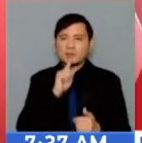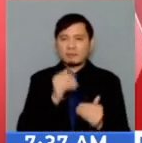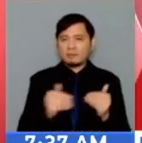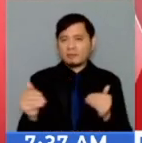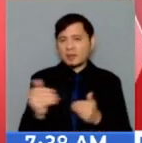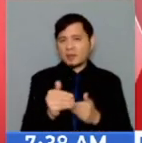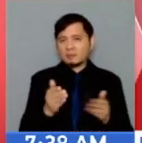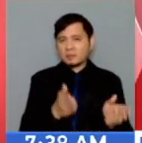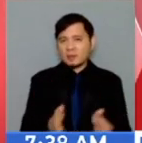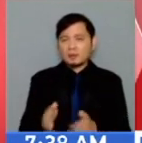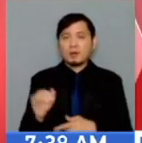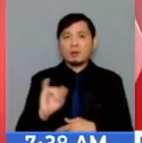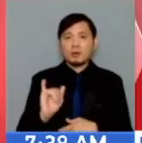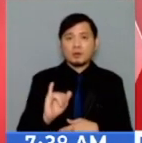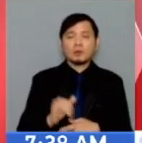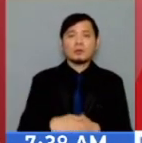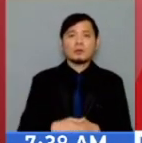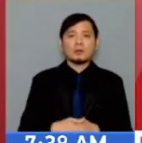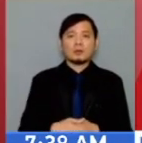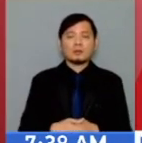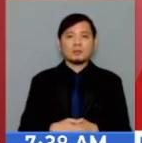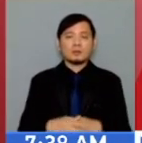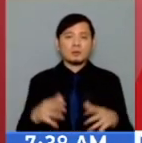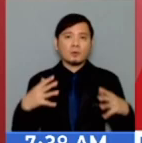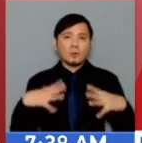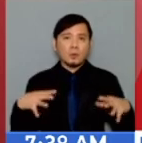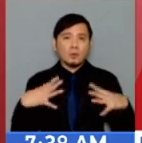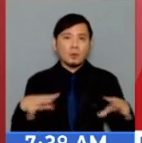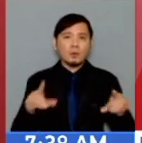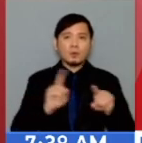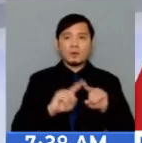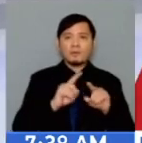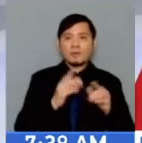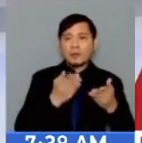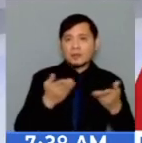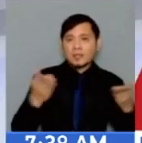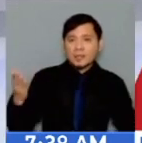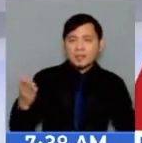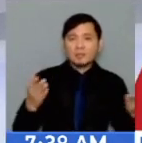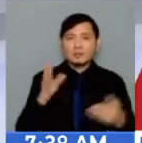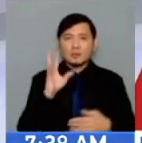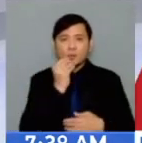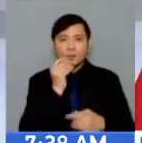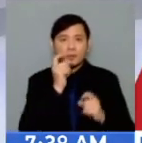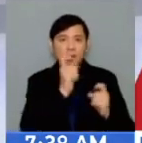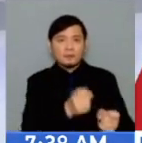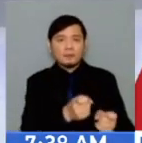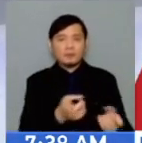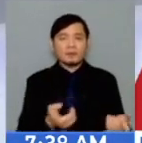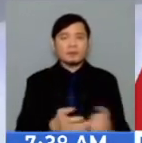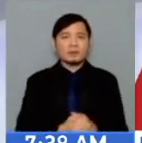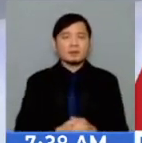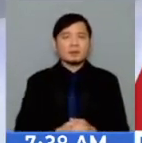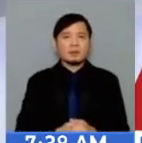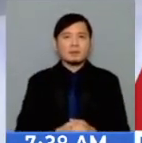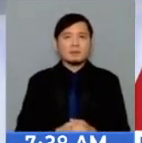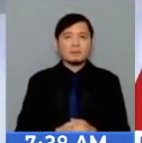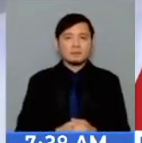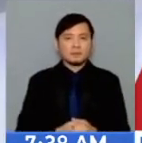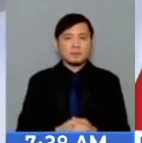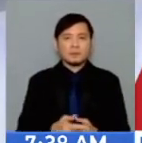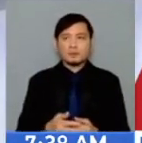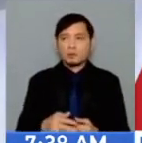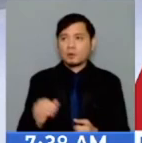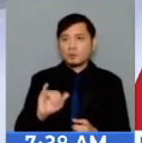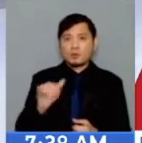ng costumes, ng memorabilia, whether sa farm niya sa Batangas or sa bahay niya sa Green